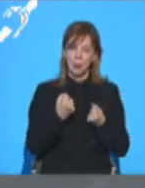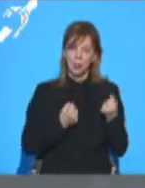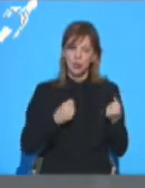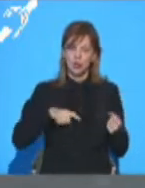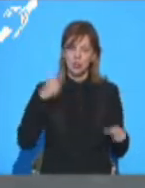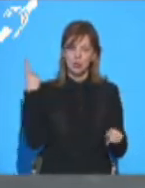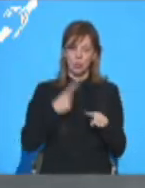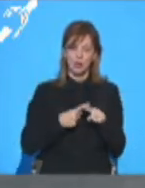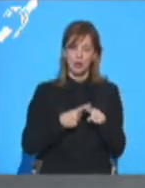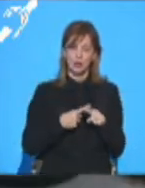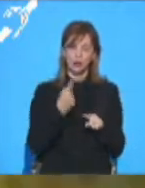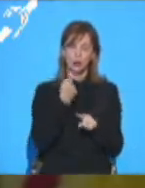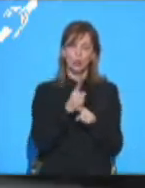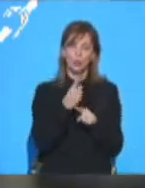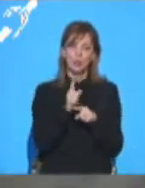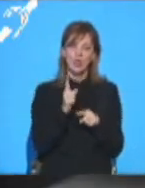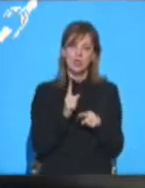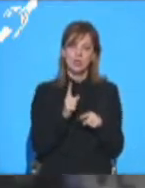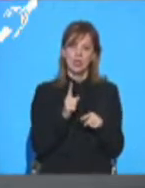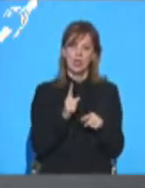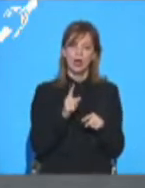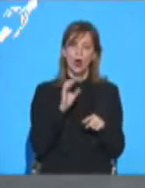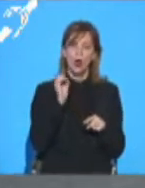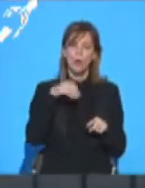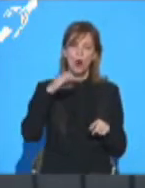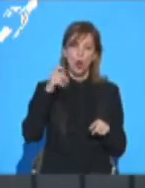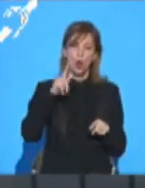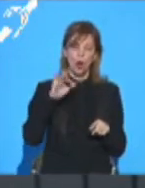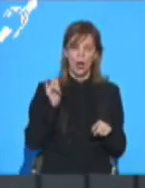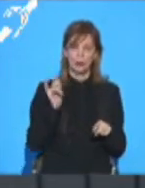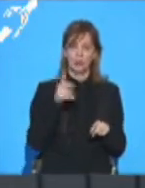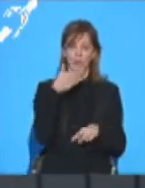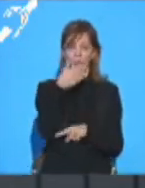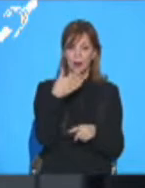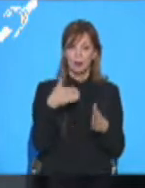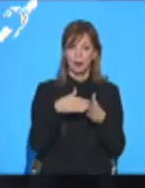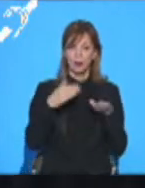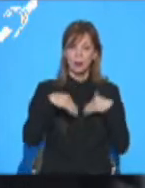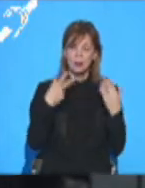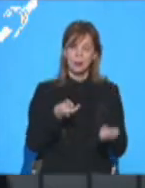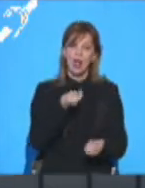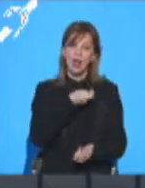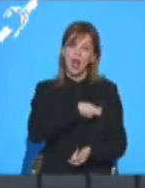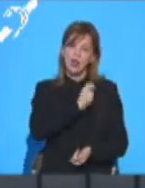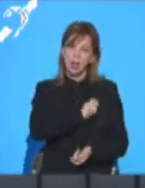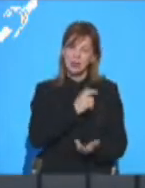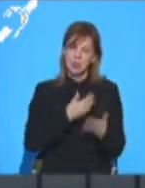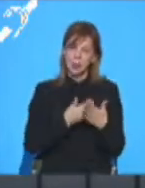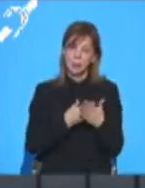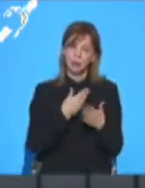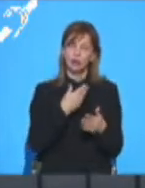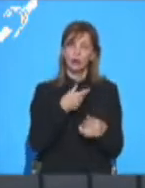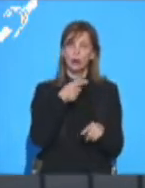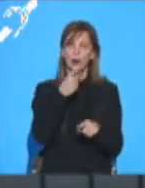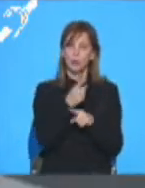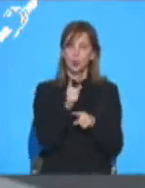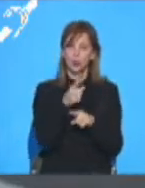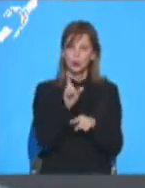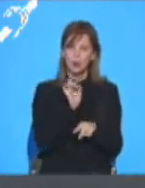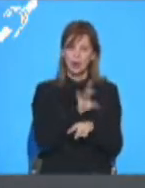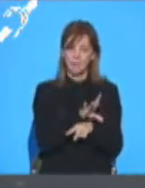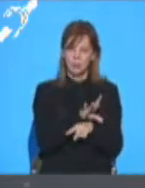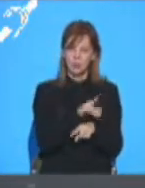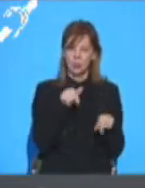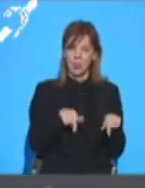necesită obligatoriu piese și componente omologate. Vânzătorul trebuie să ofere garanție pentru produsele comercializate, conform